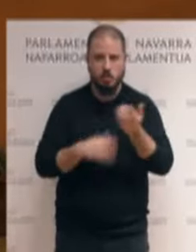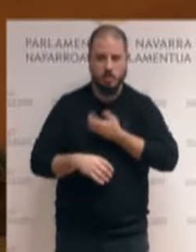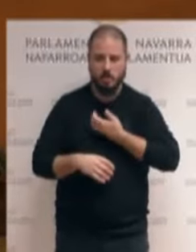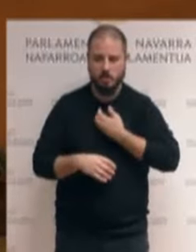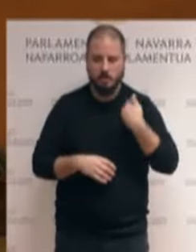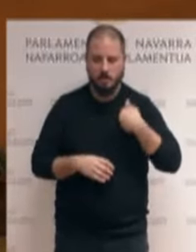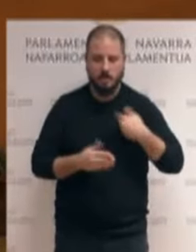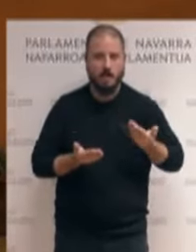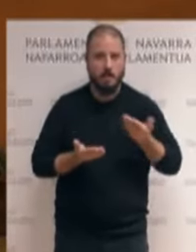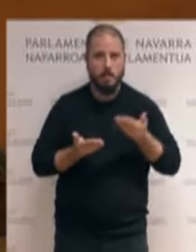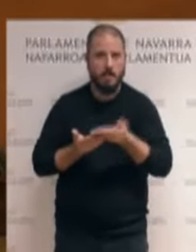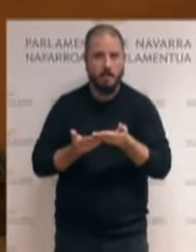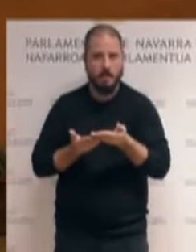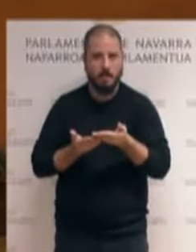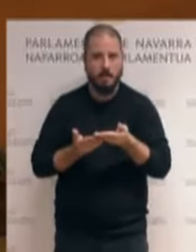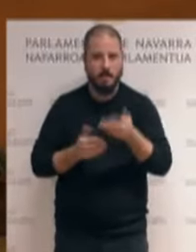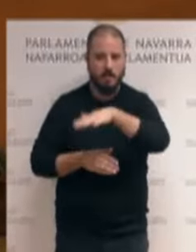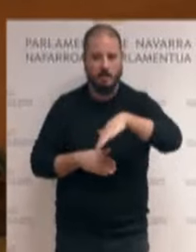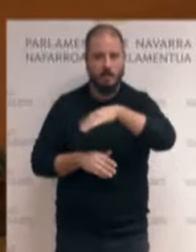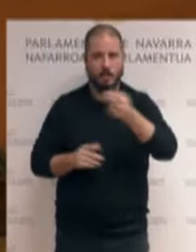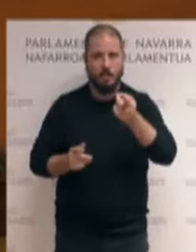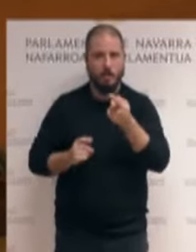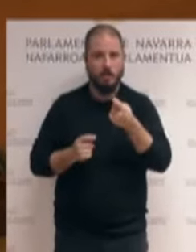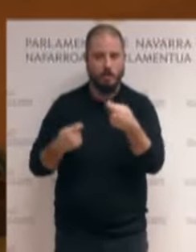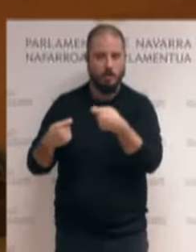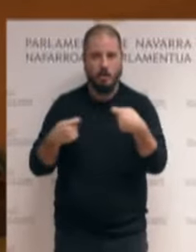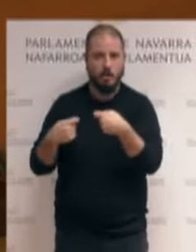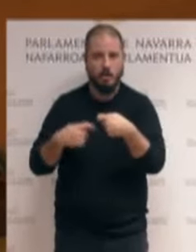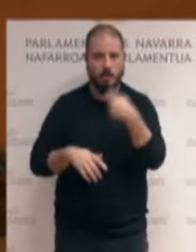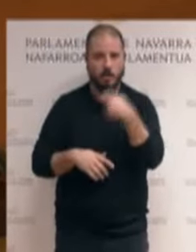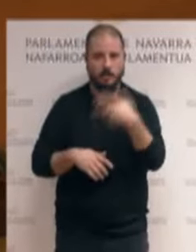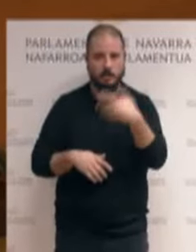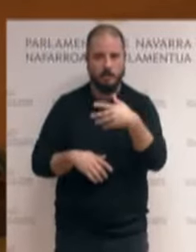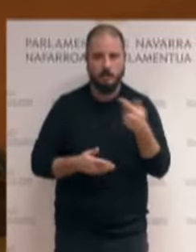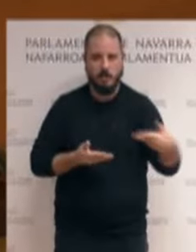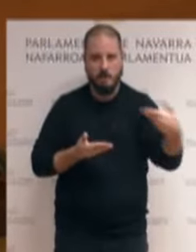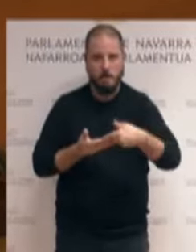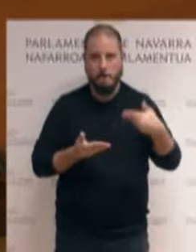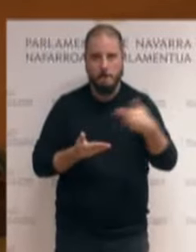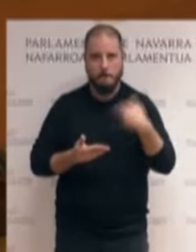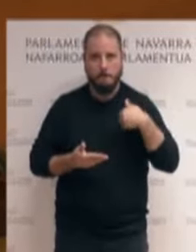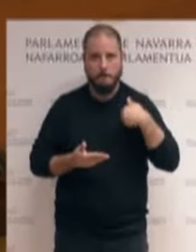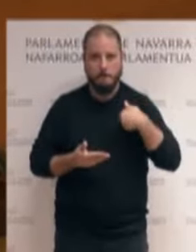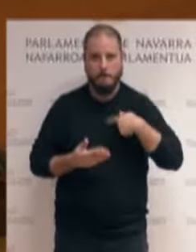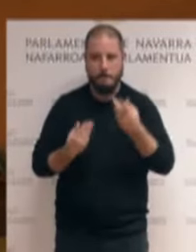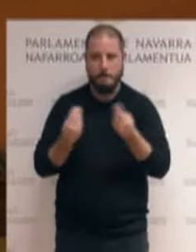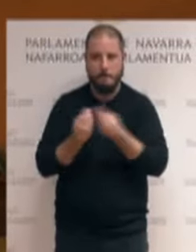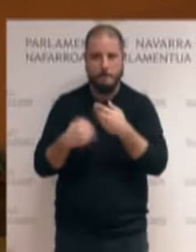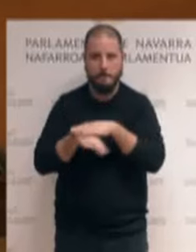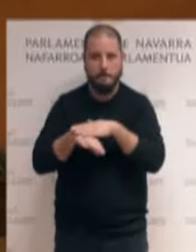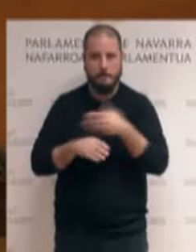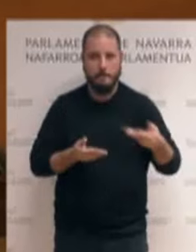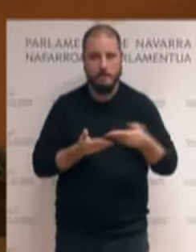tensionatuak izendatzeko, neurriak jarri nahi dituztenako, gobernuarekin batera. Eta aldiren neurri guztiak